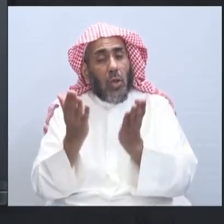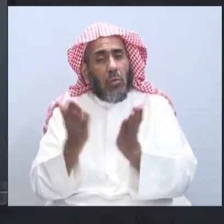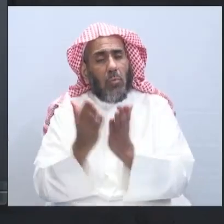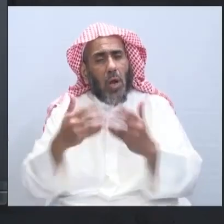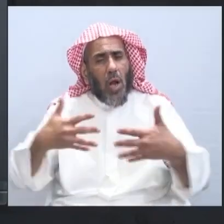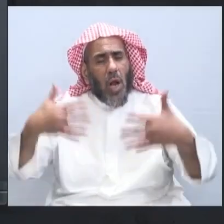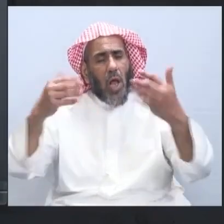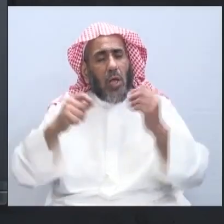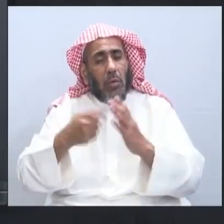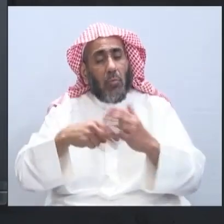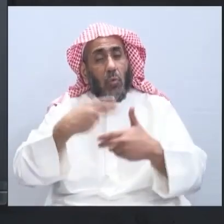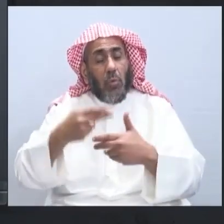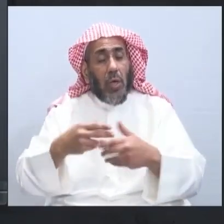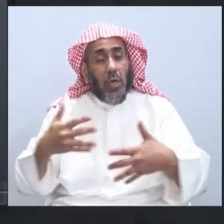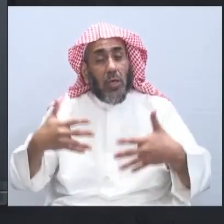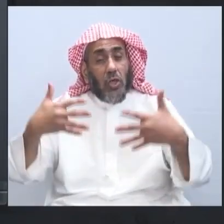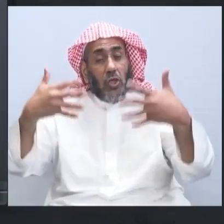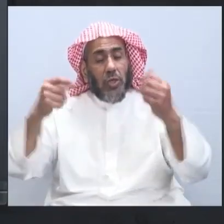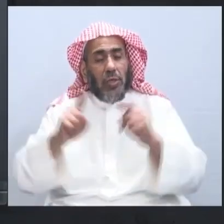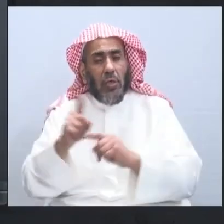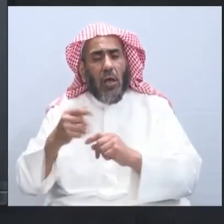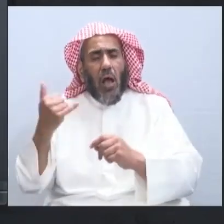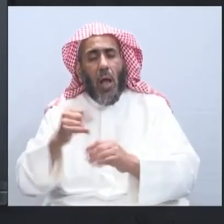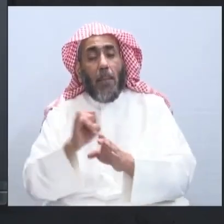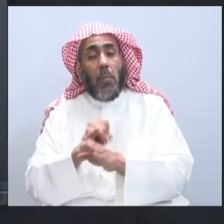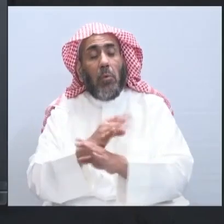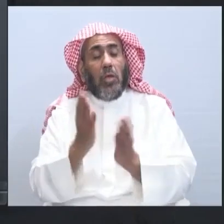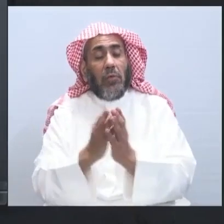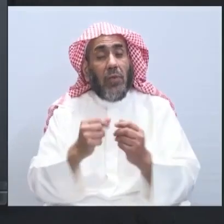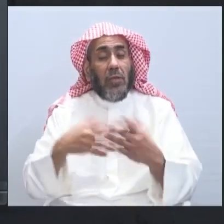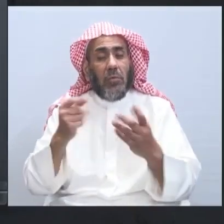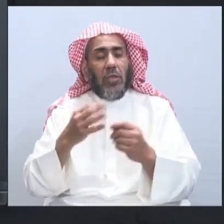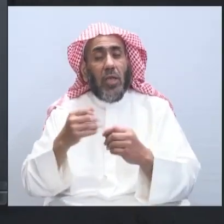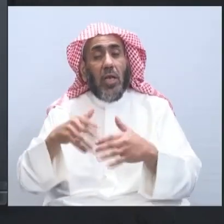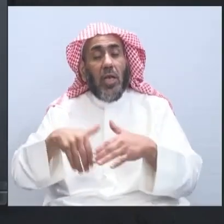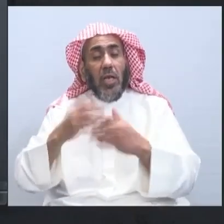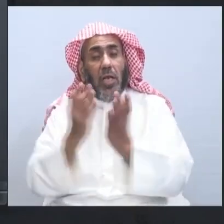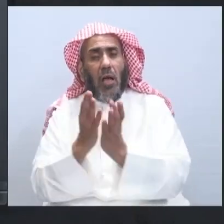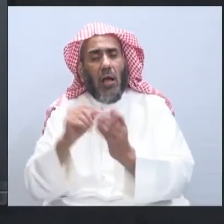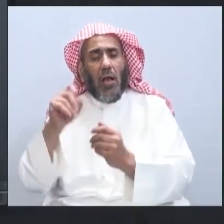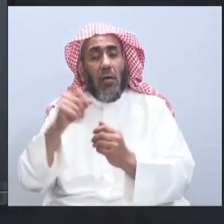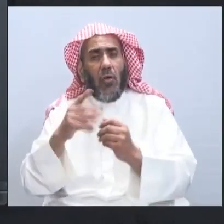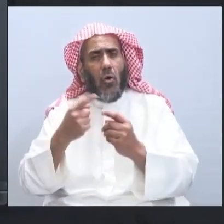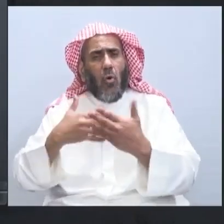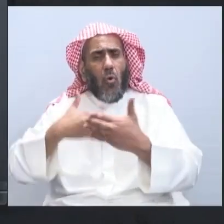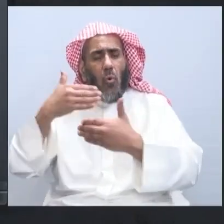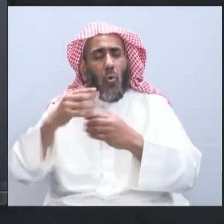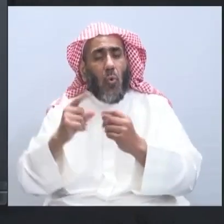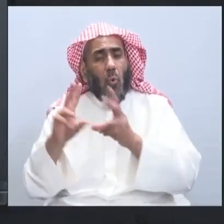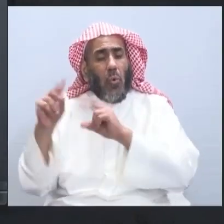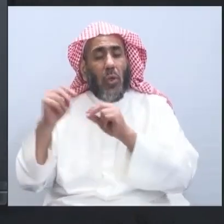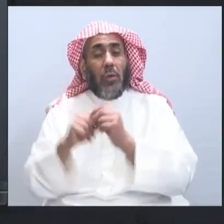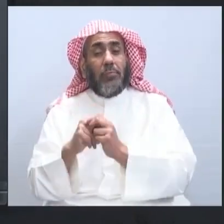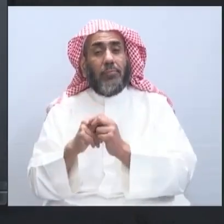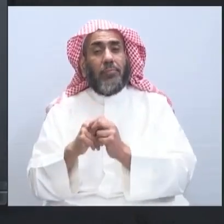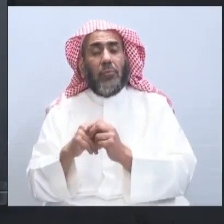اخرى ثم ذكرنا الشعر تحدثنا عن اهم المدارس التي ظهرت في العصر الحديث مدرسه الاحياء كيف انها احيت الشعر وعادت الى سالف عهده